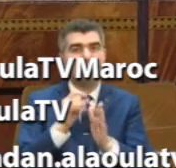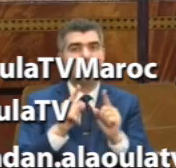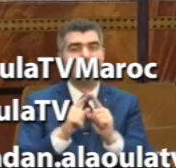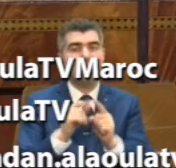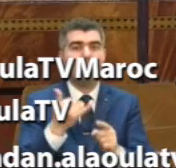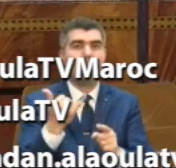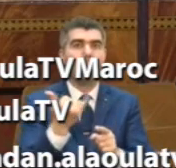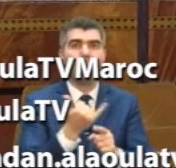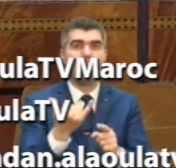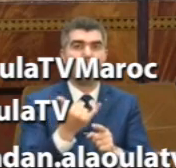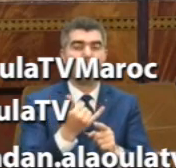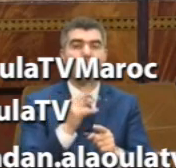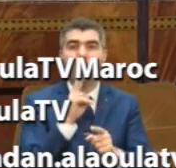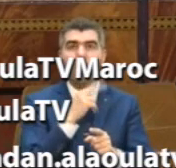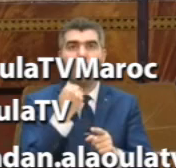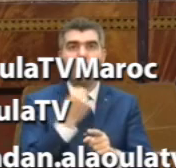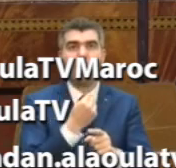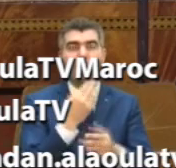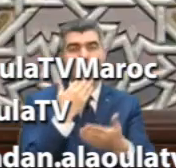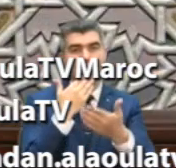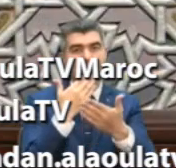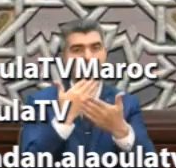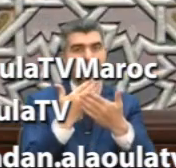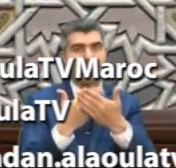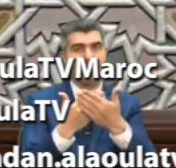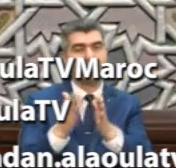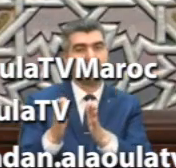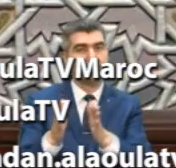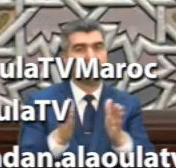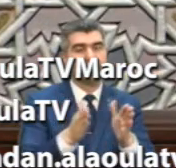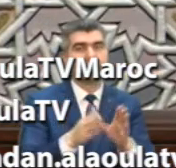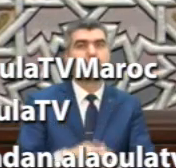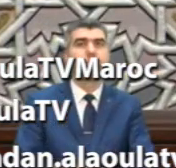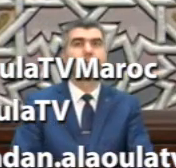ومن خلالكم الحكومة أن هذه الفئة هذه تستفد منه؟